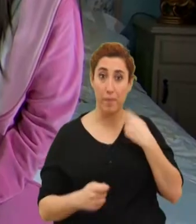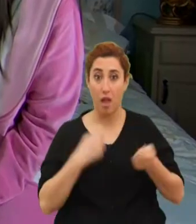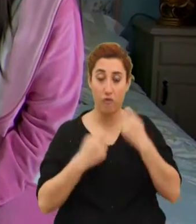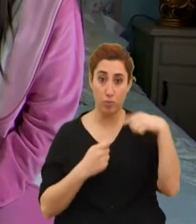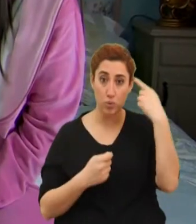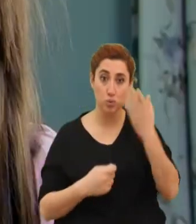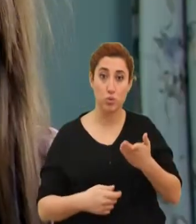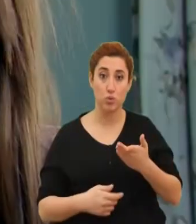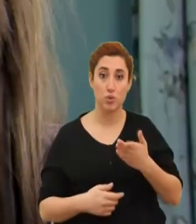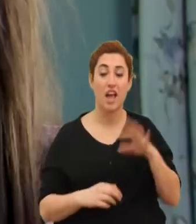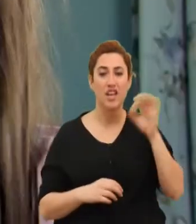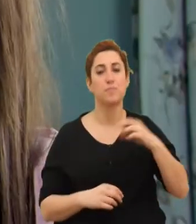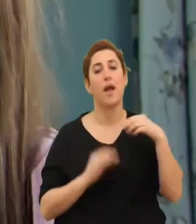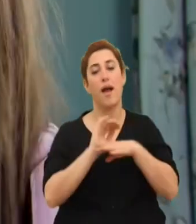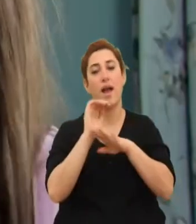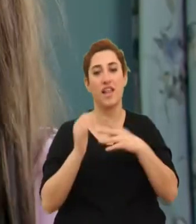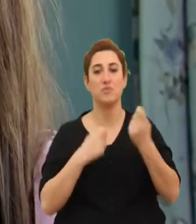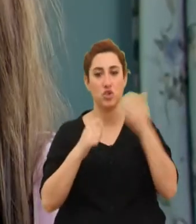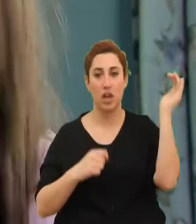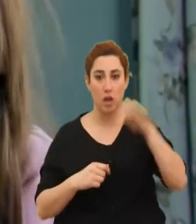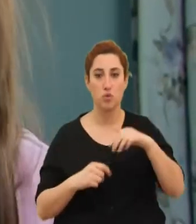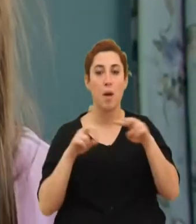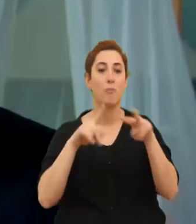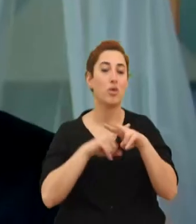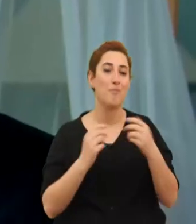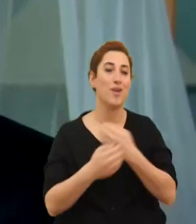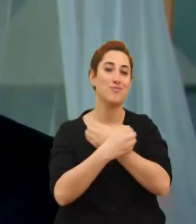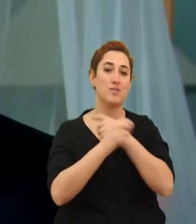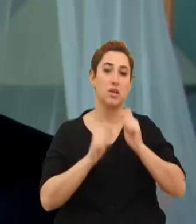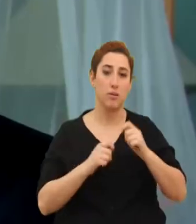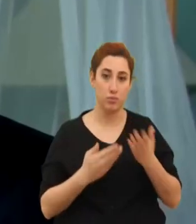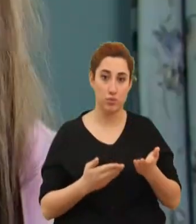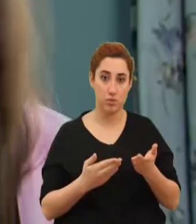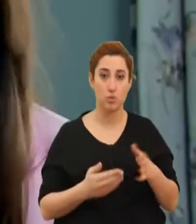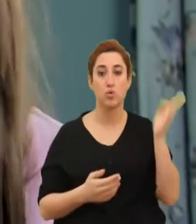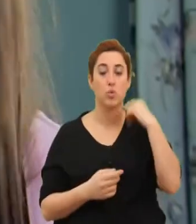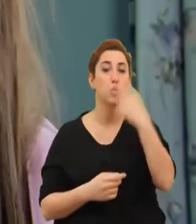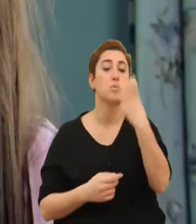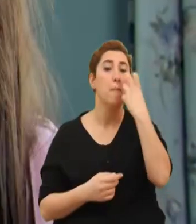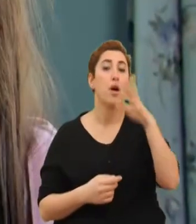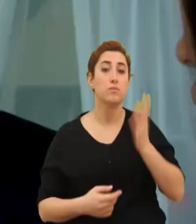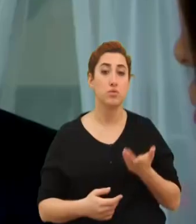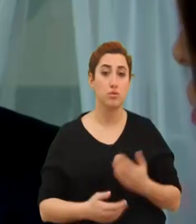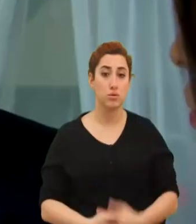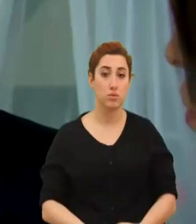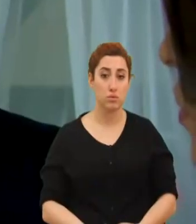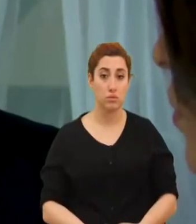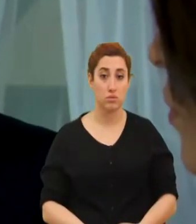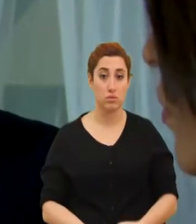böyle mi davrandığımı düşünüyorsun? Şimdi hayatım, işten geliyorsun, Mahmut Kemal'i kucağına alıyorsun. Sonra yüzüme bile